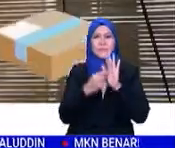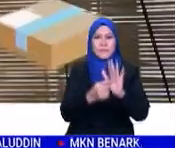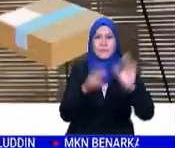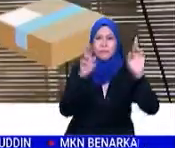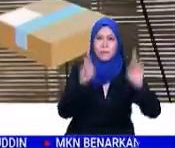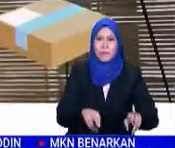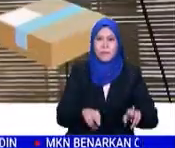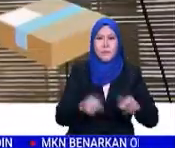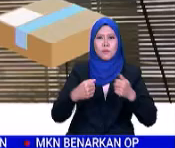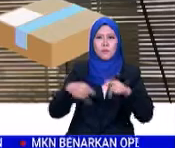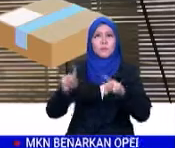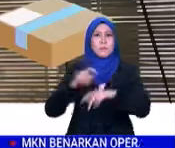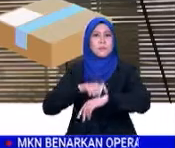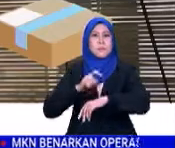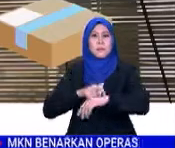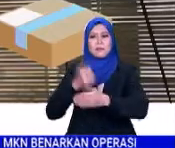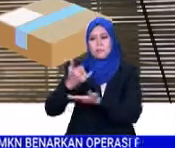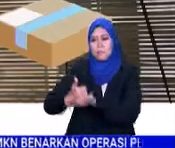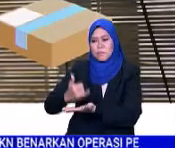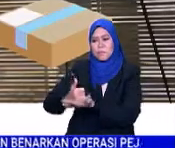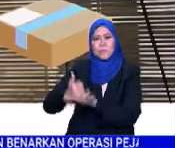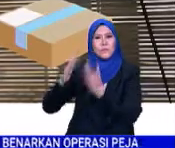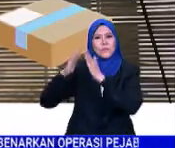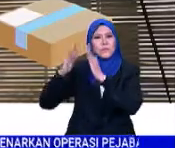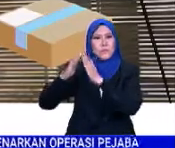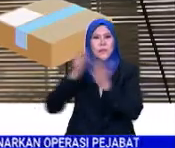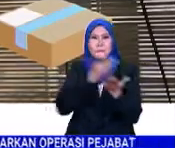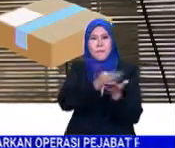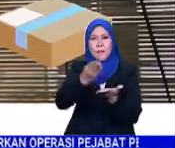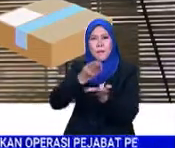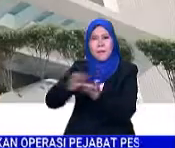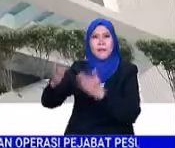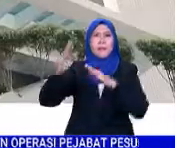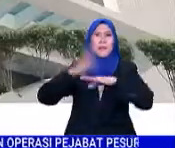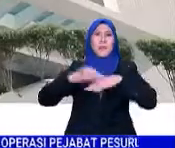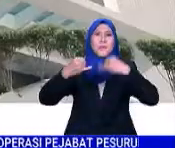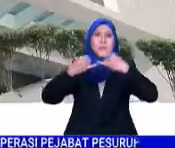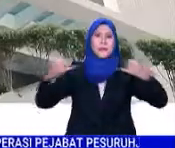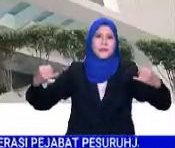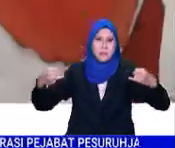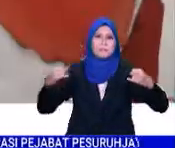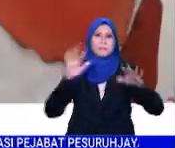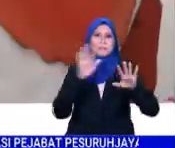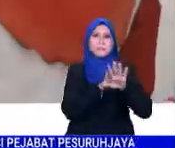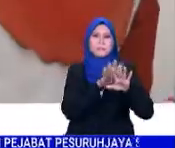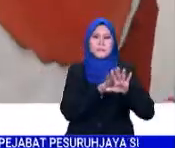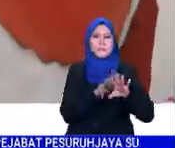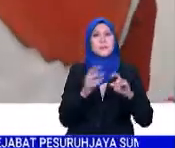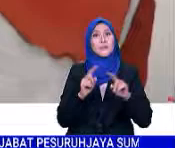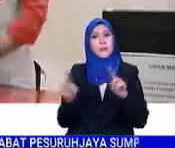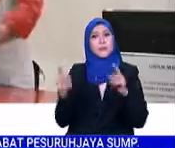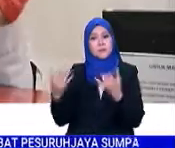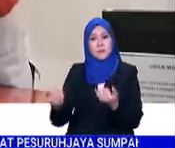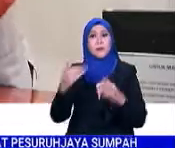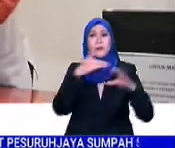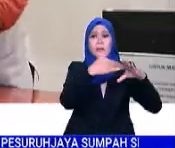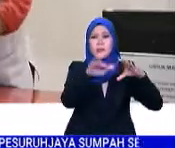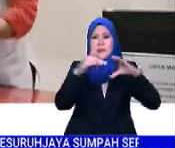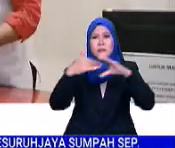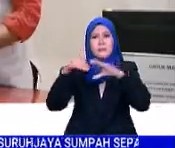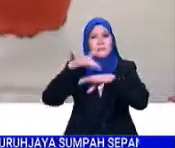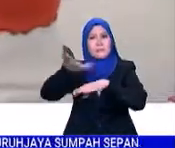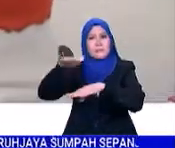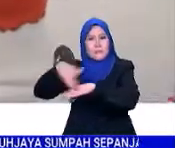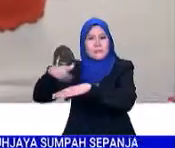rakyat meluangkan lebih masa di rumah dan membeli belah secara dalam talian. Penurunan jumlah mail biasa telah